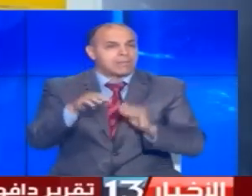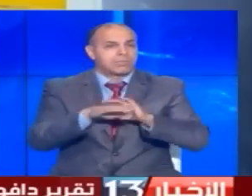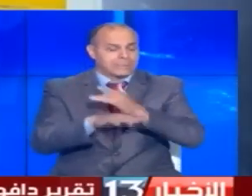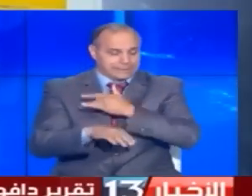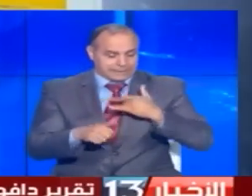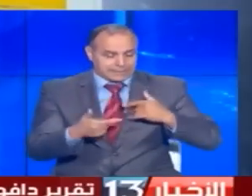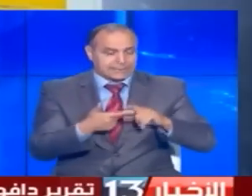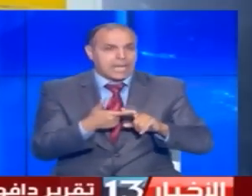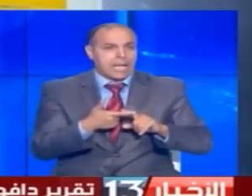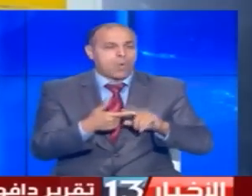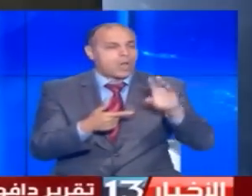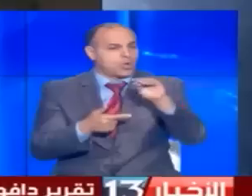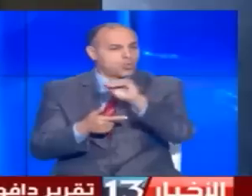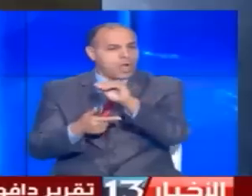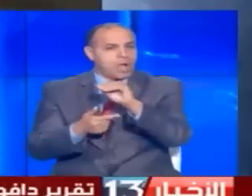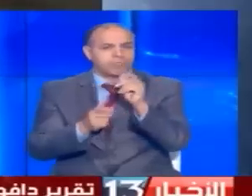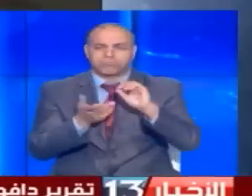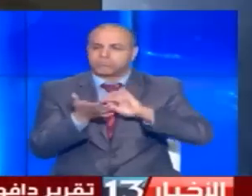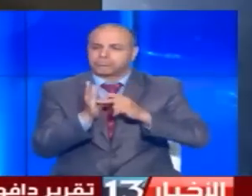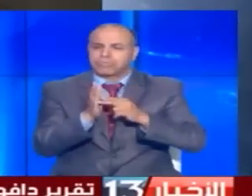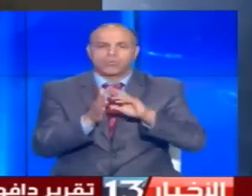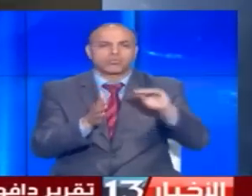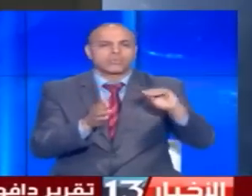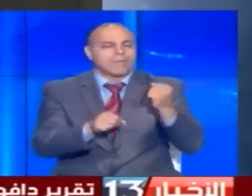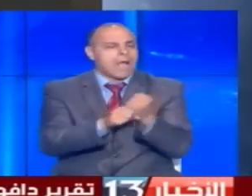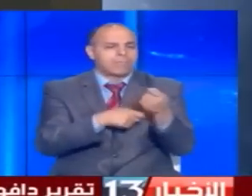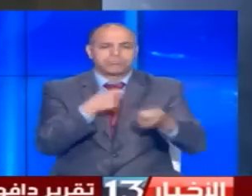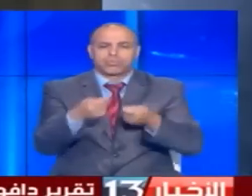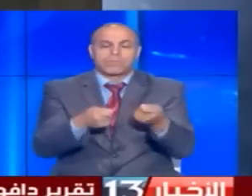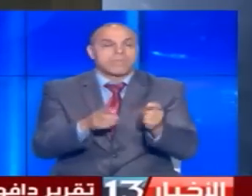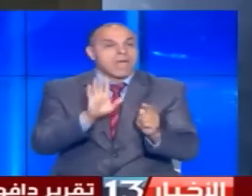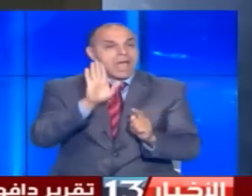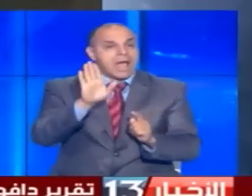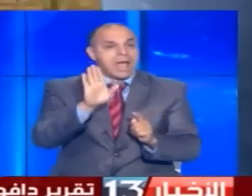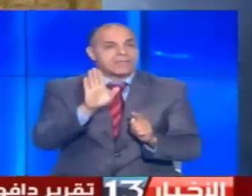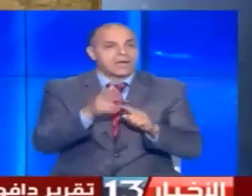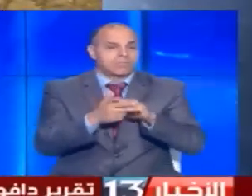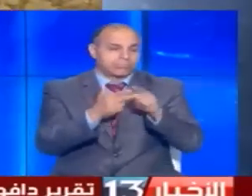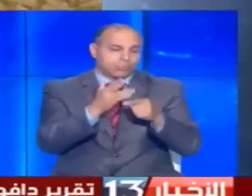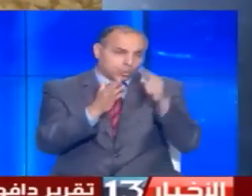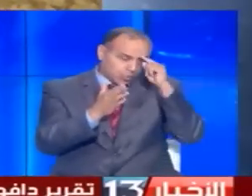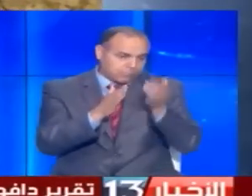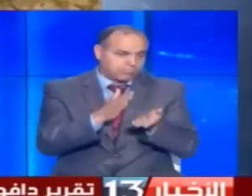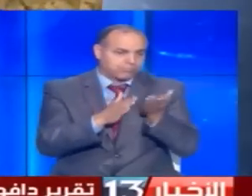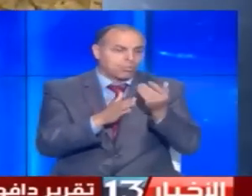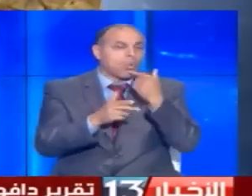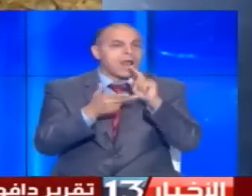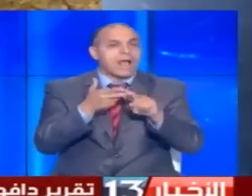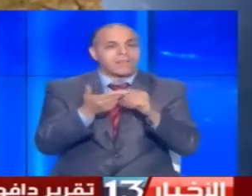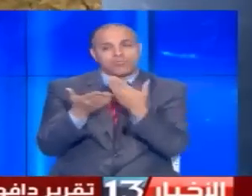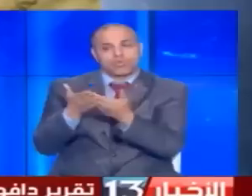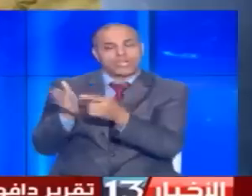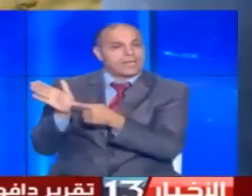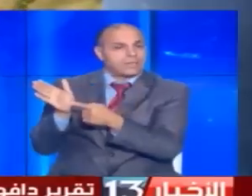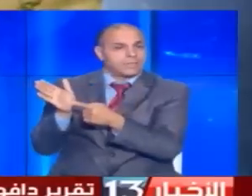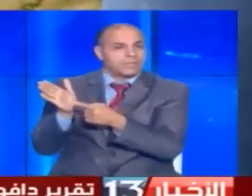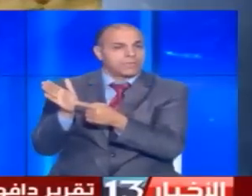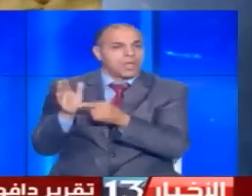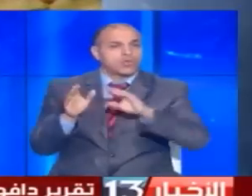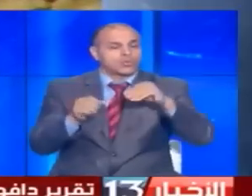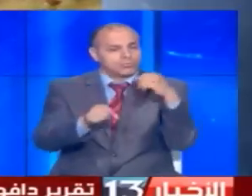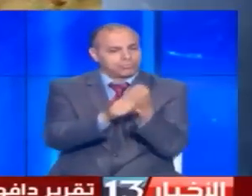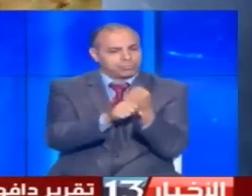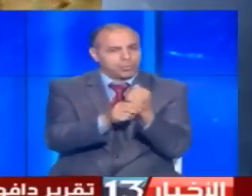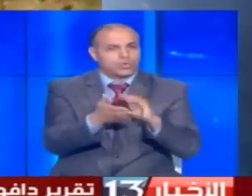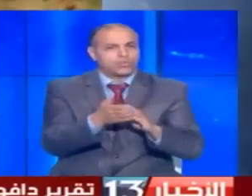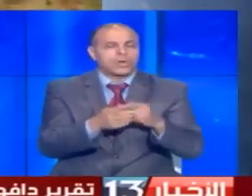الصحي وحجم الأسواق وديناميكية سوق الأعمال، في حين تدحرج ترتيب تونس فيما يتعلق بمؤشرات كسوق الشغل